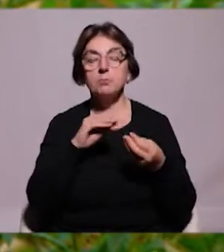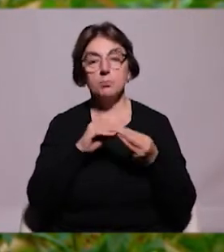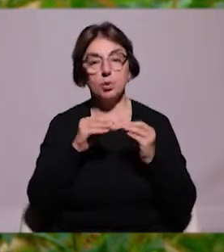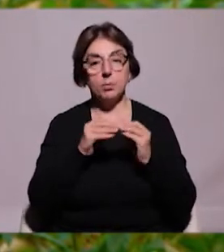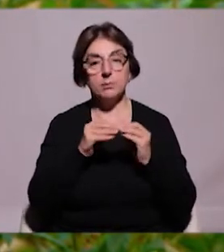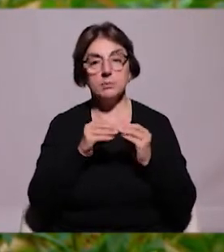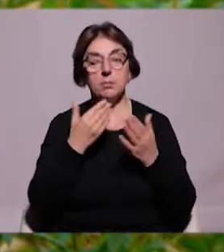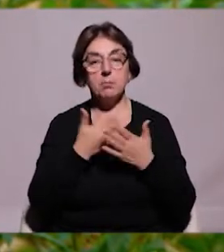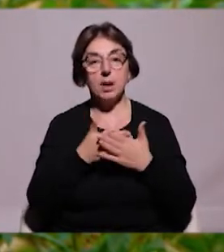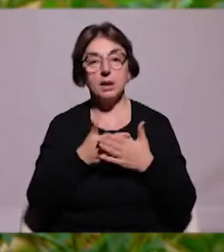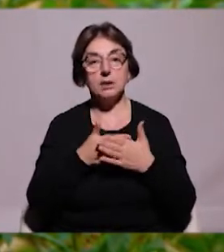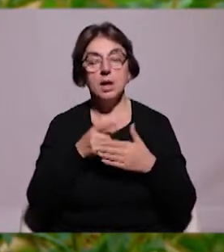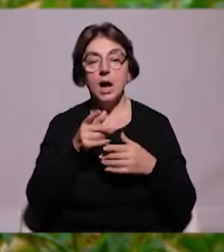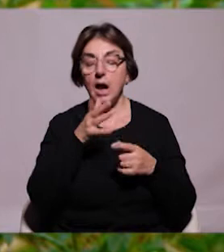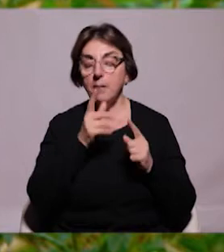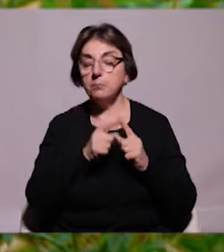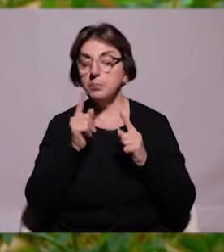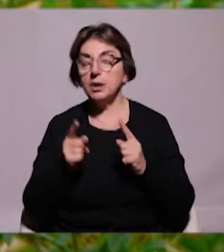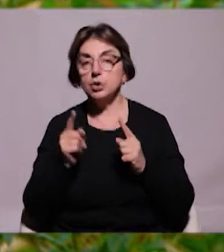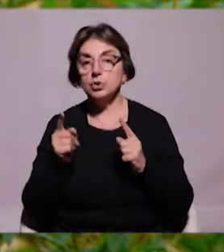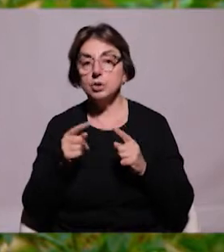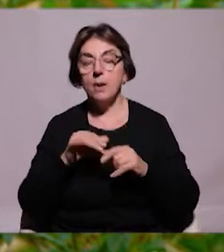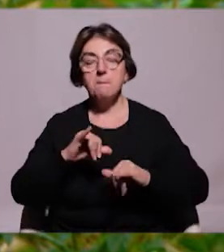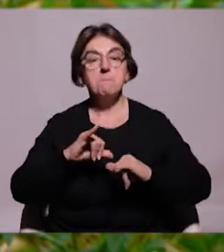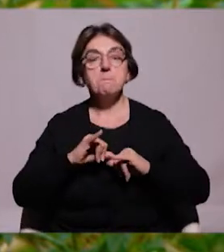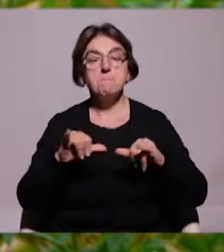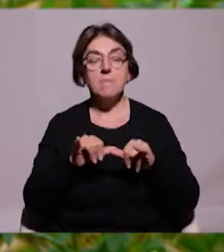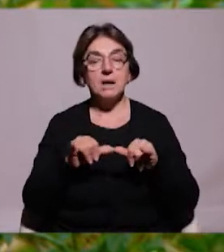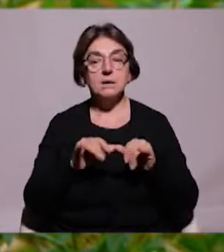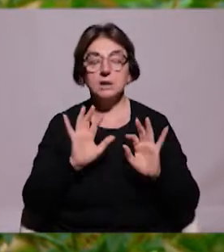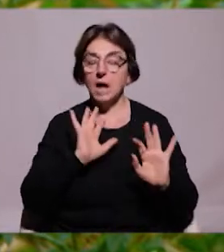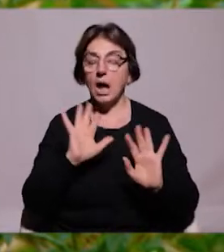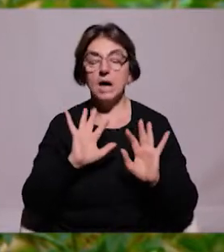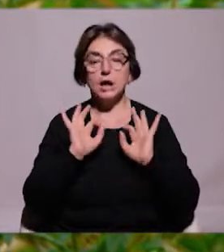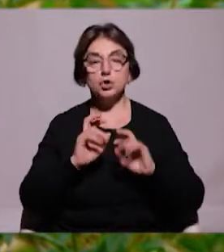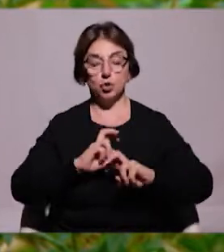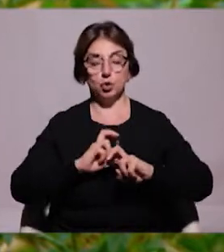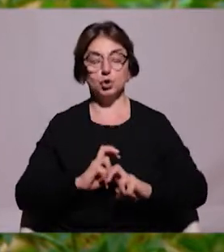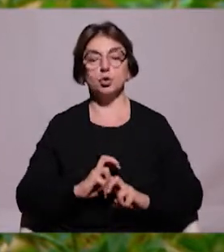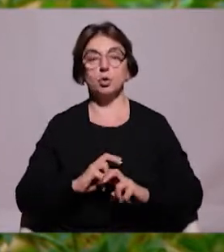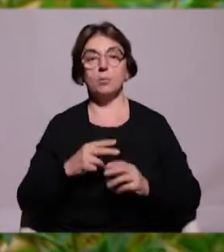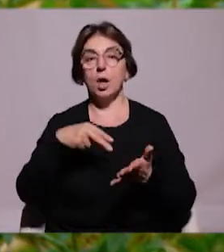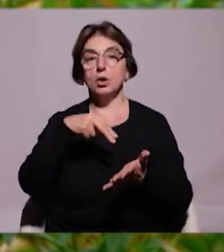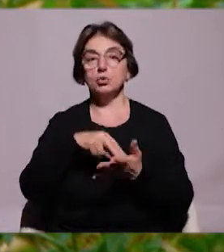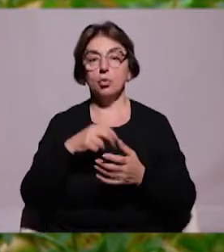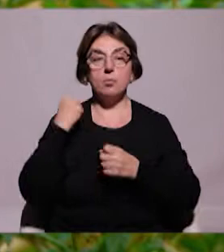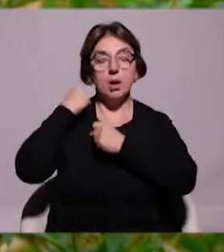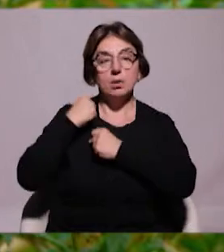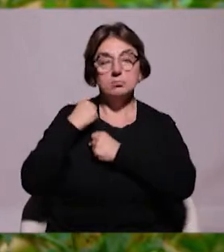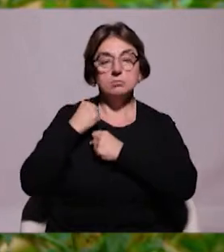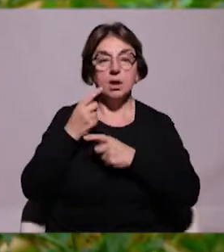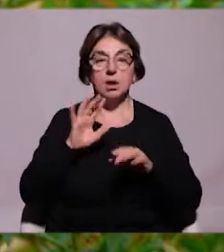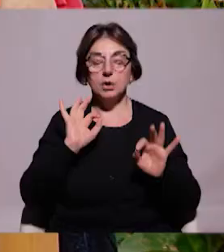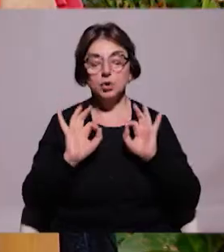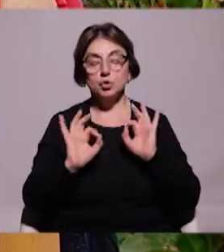პრობლემებზე. Მაგალითად, ამ პერიოდში მაგიდასთან არასწორი ჯდომა, დგომა, ტვირთის